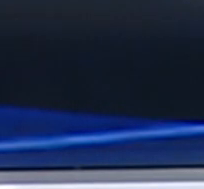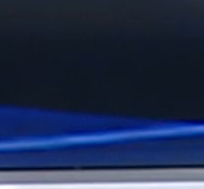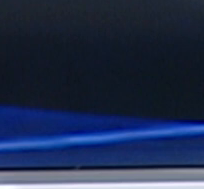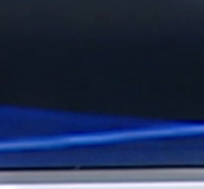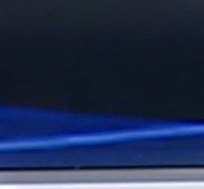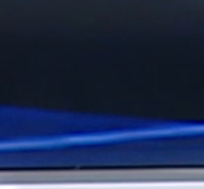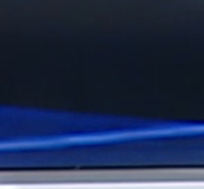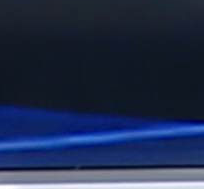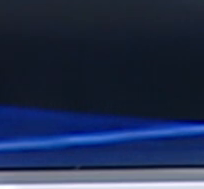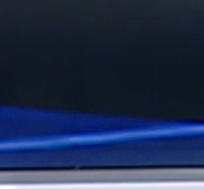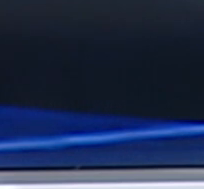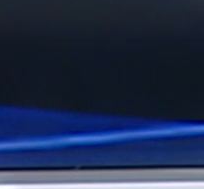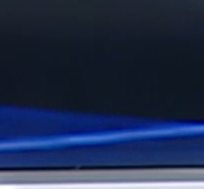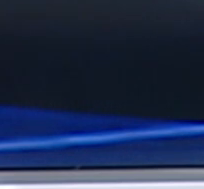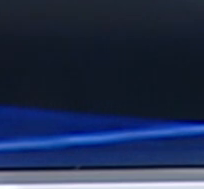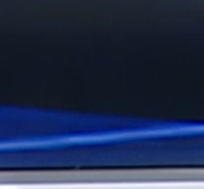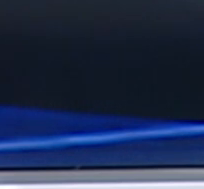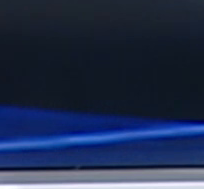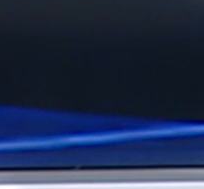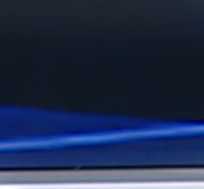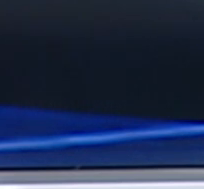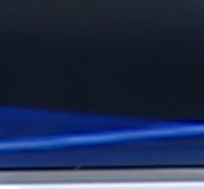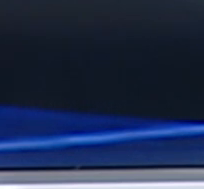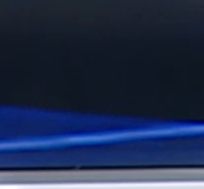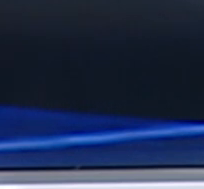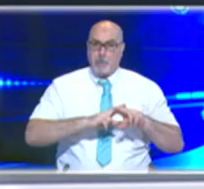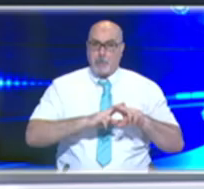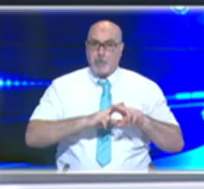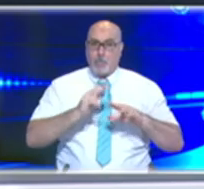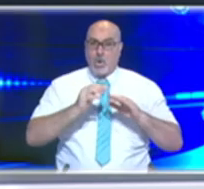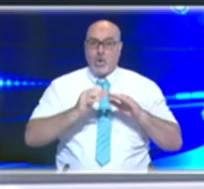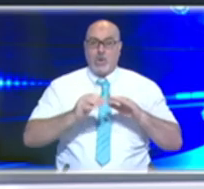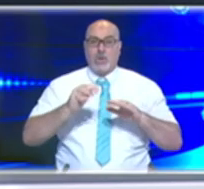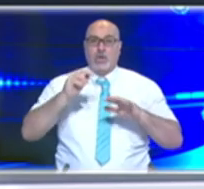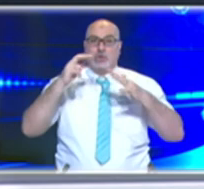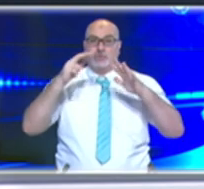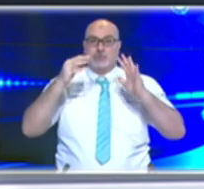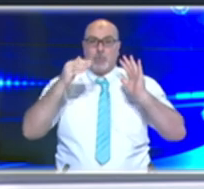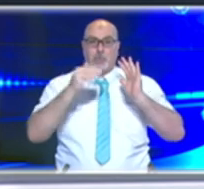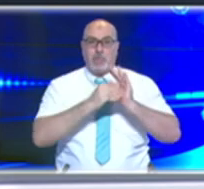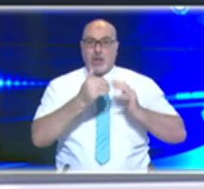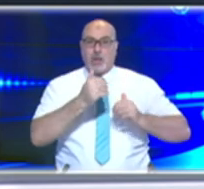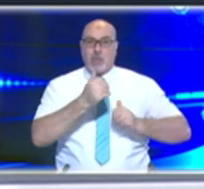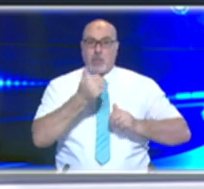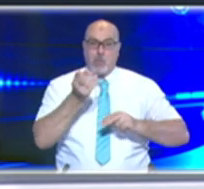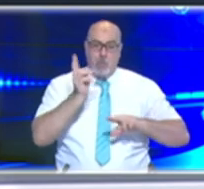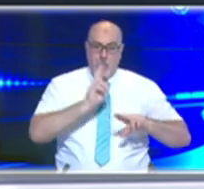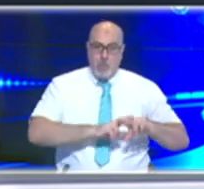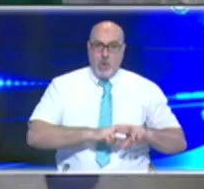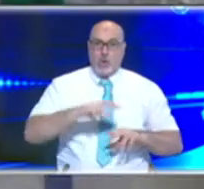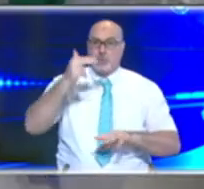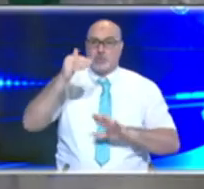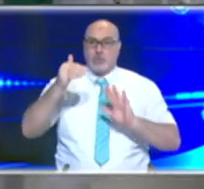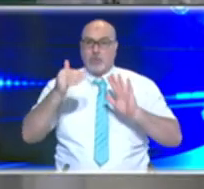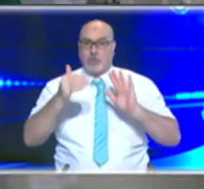كورونا عبر العالم، تجاوزت حالات الوفاة عتبة 900,000 حالة، بينها نحو